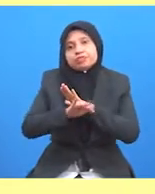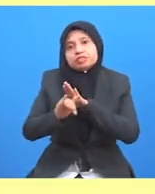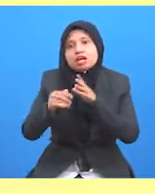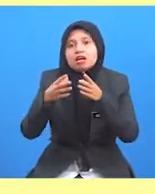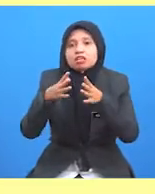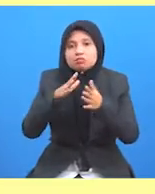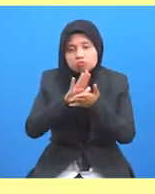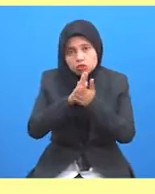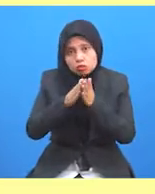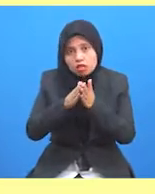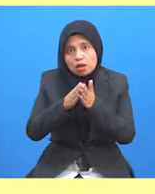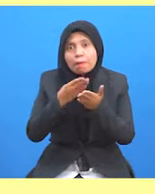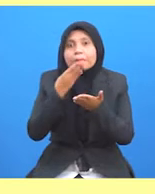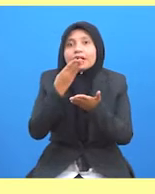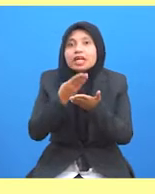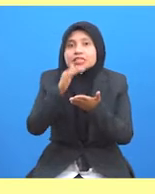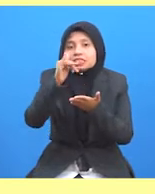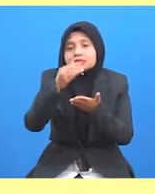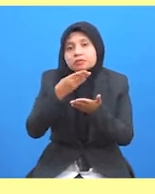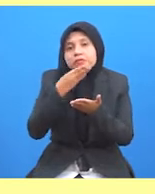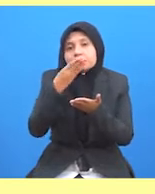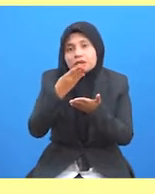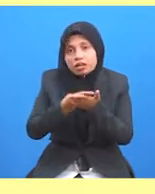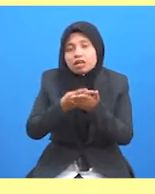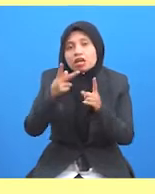نعم أجر